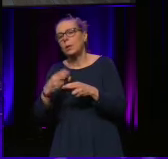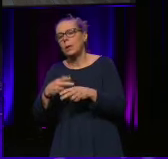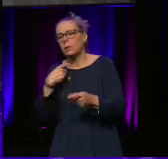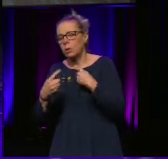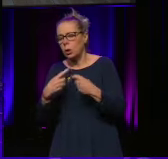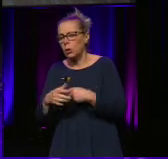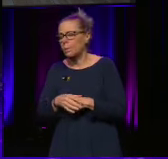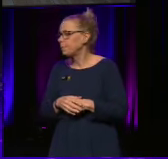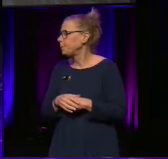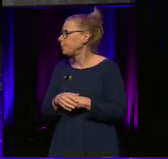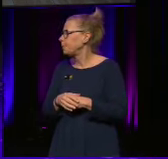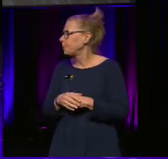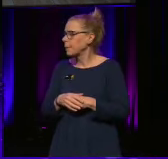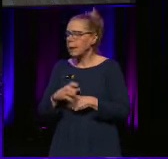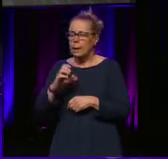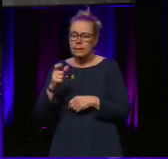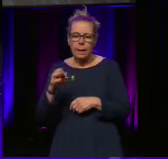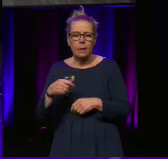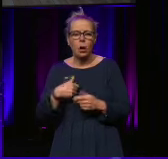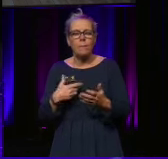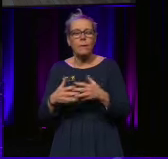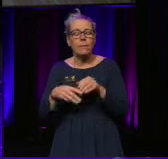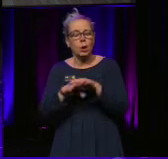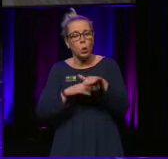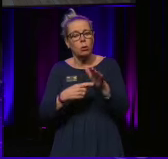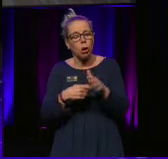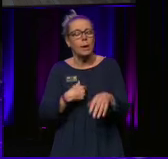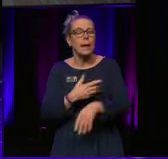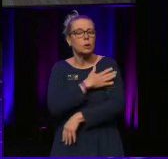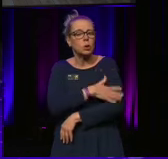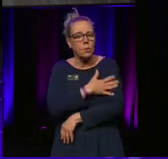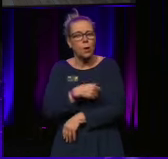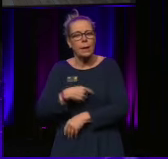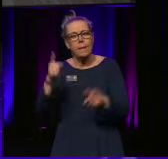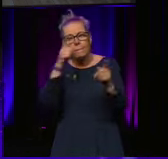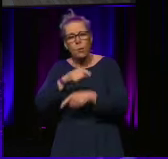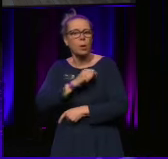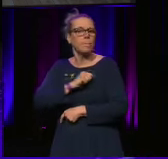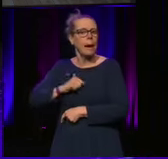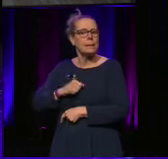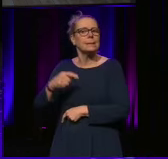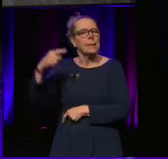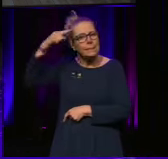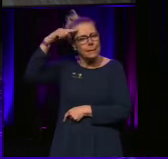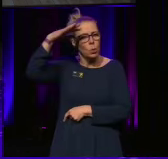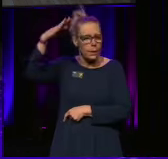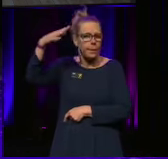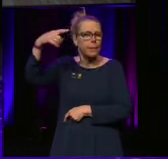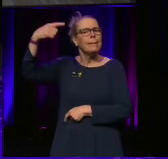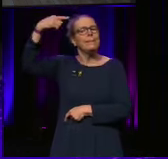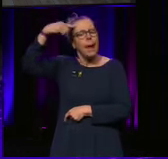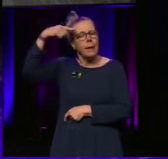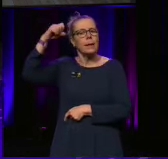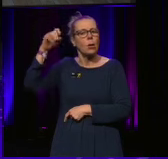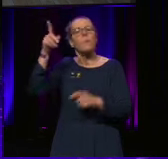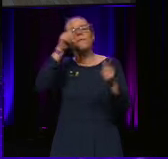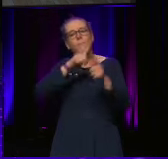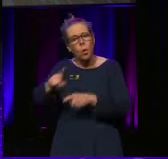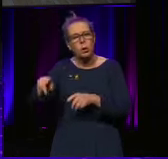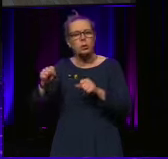svag. Och det är ju folkmaktsteorin vi har. Att det är en folkmaktstanke som ligger i botten. Att folket